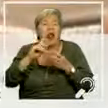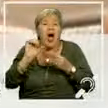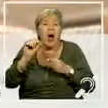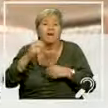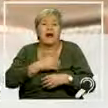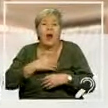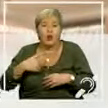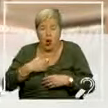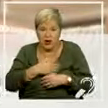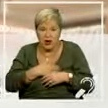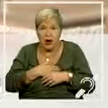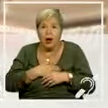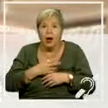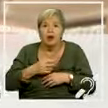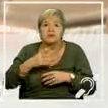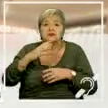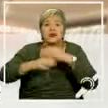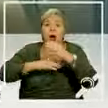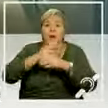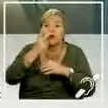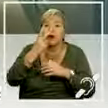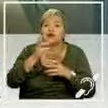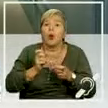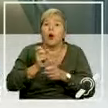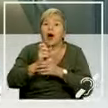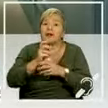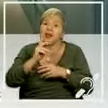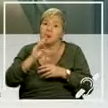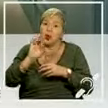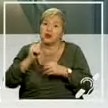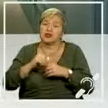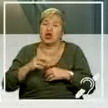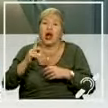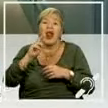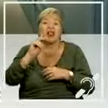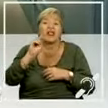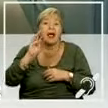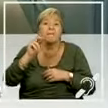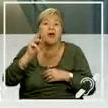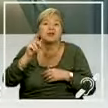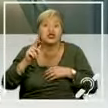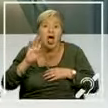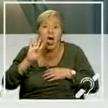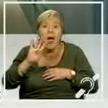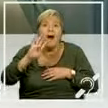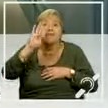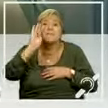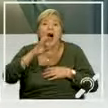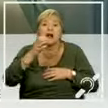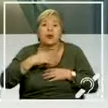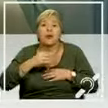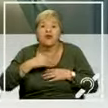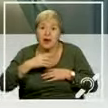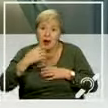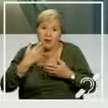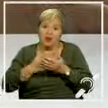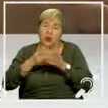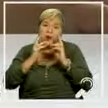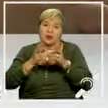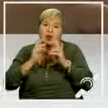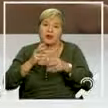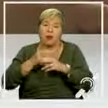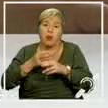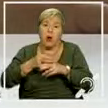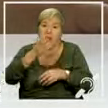un tratament compus din două antibiotice, în timp ce la TBC e nevoie chiar și de patru antibiotice pentru a trata această